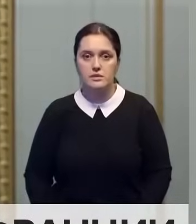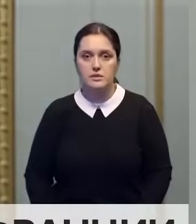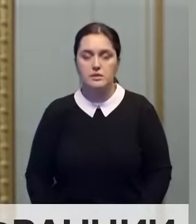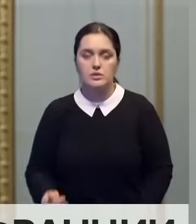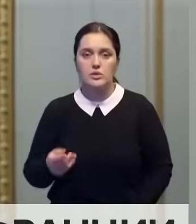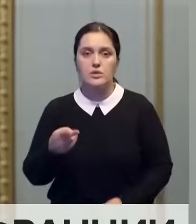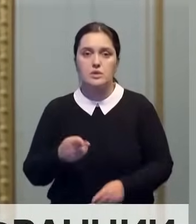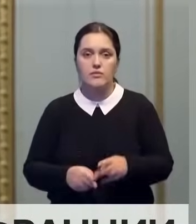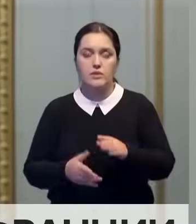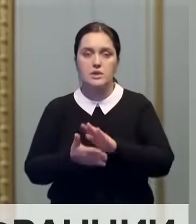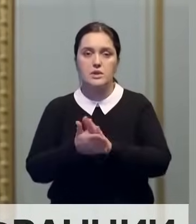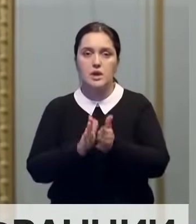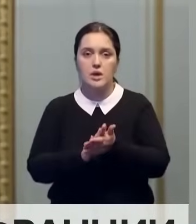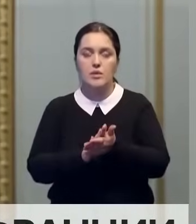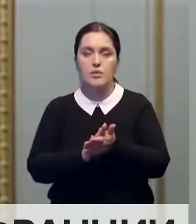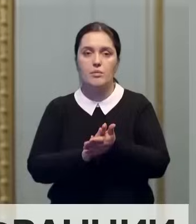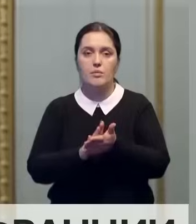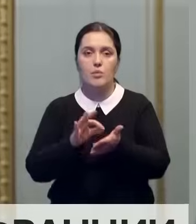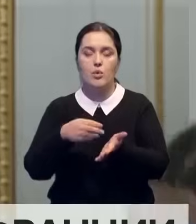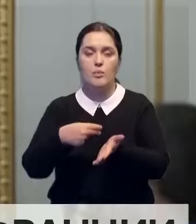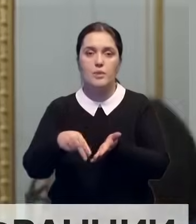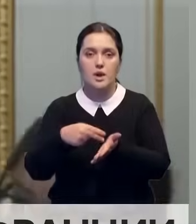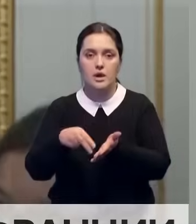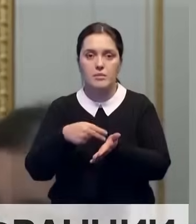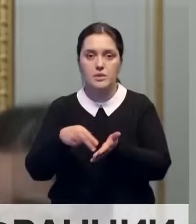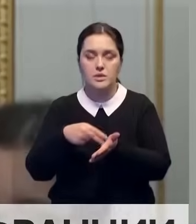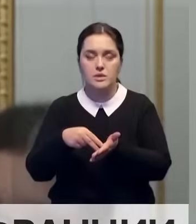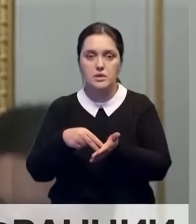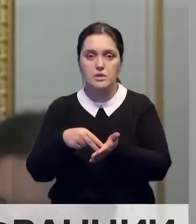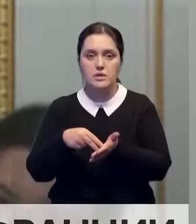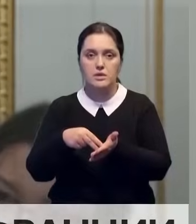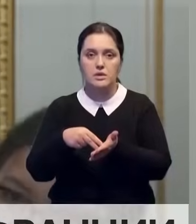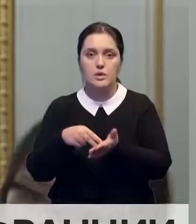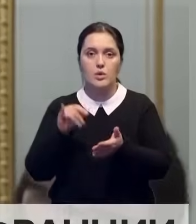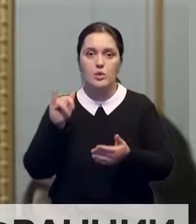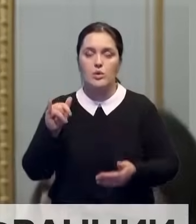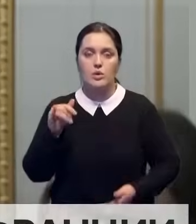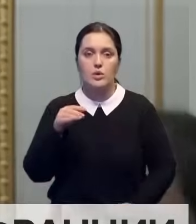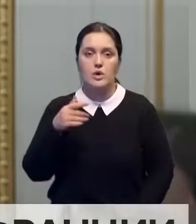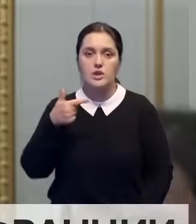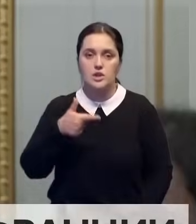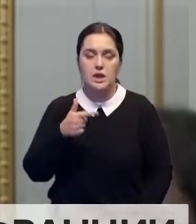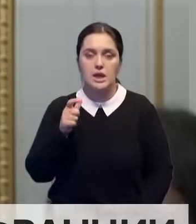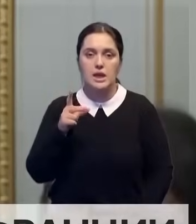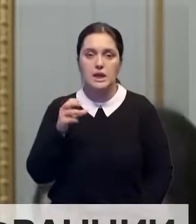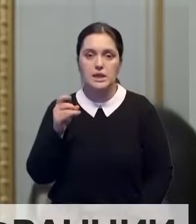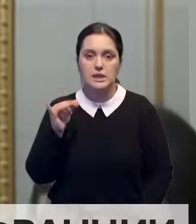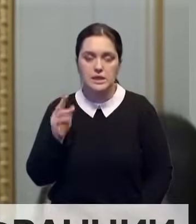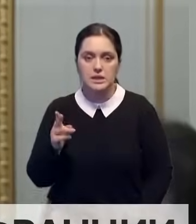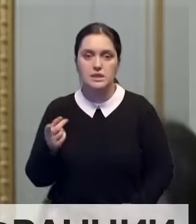завершают сделку по приобретению активов у General Electric,